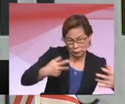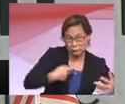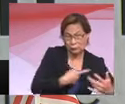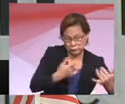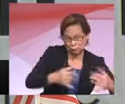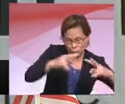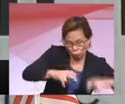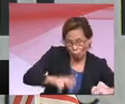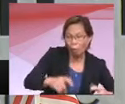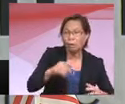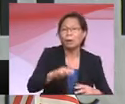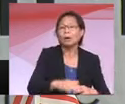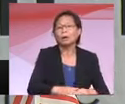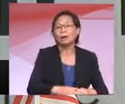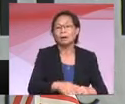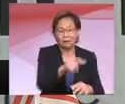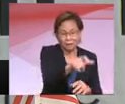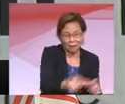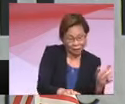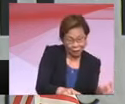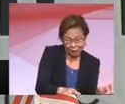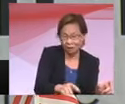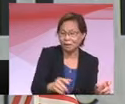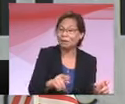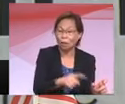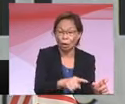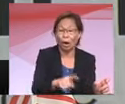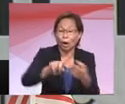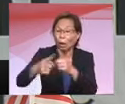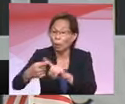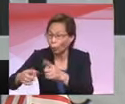mereka yang terdedah kepada kanak-kanak tersebut.